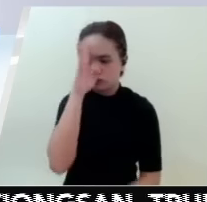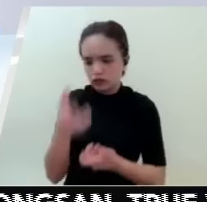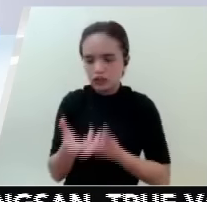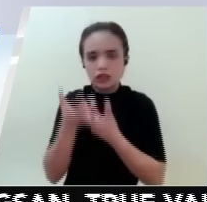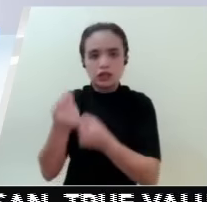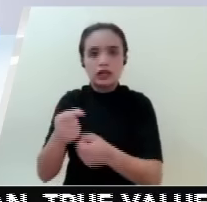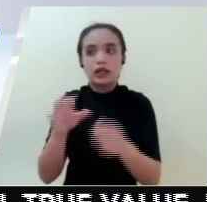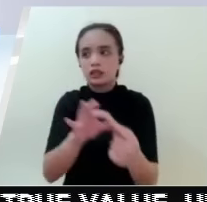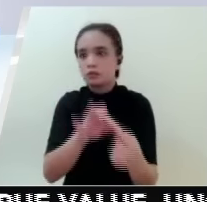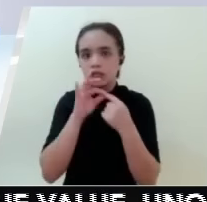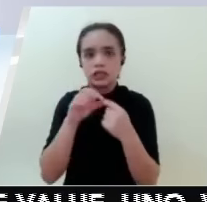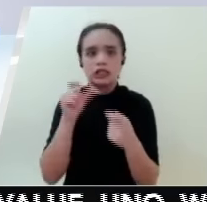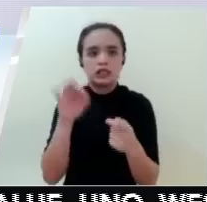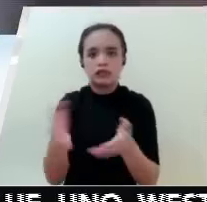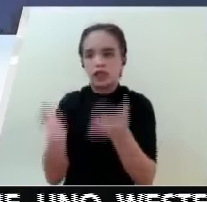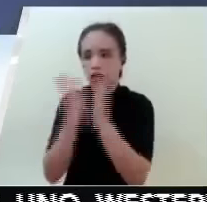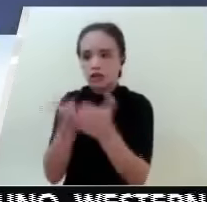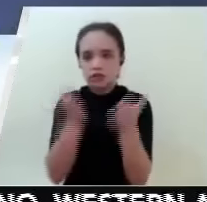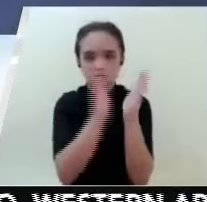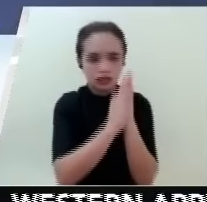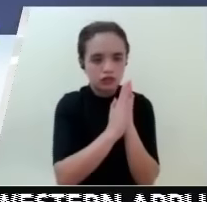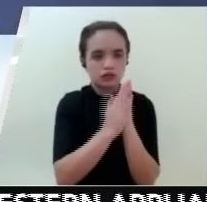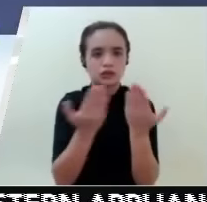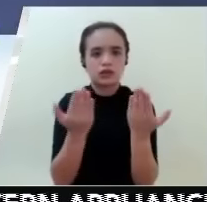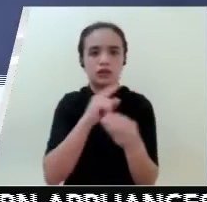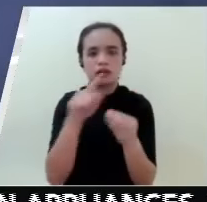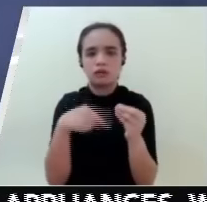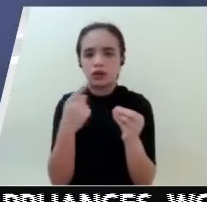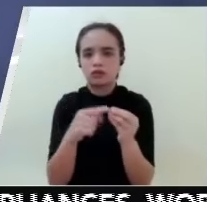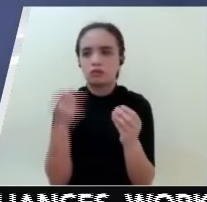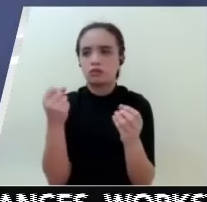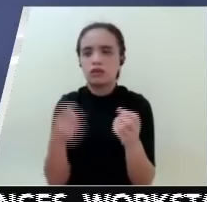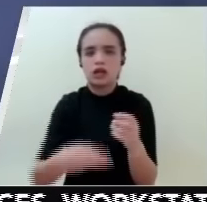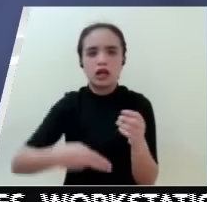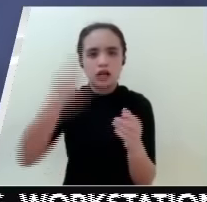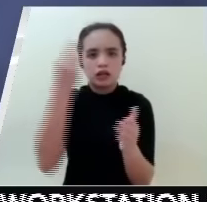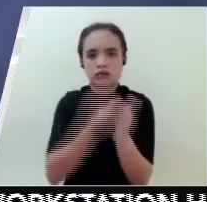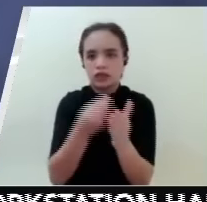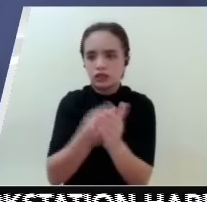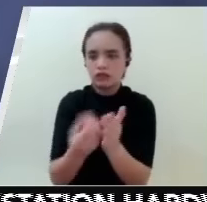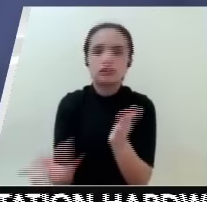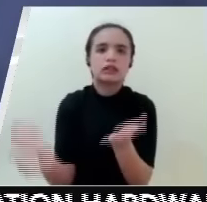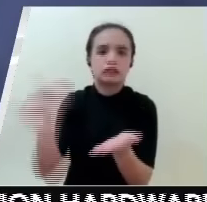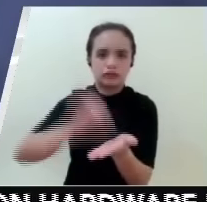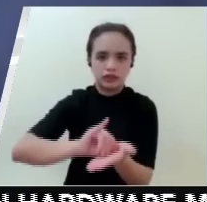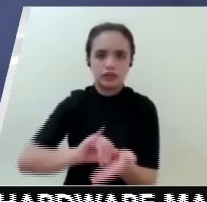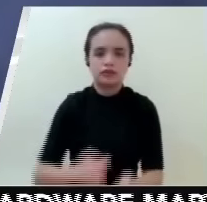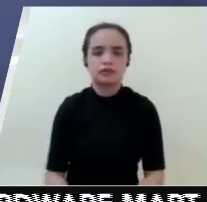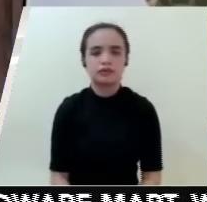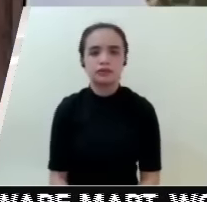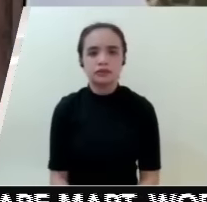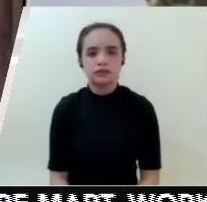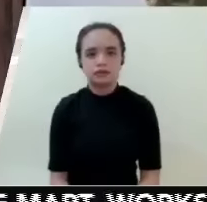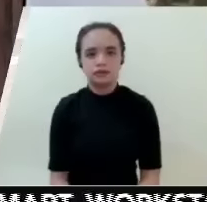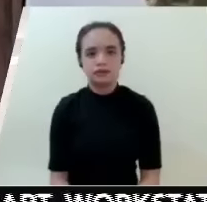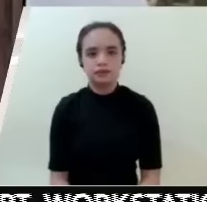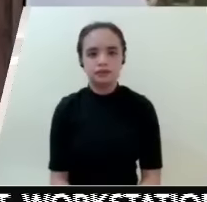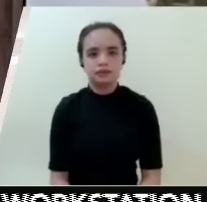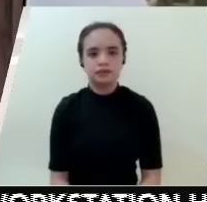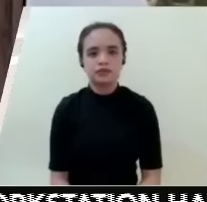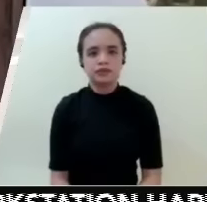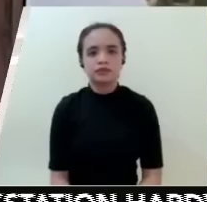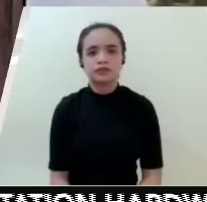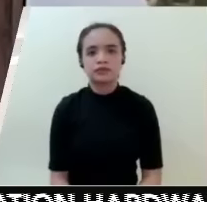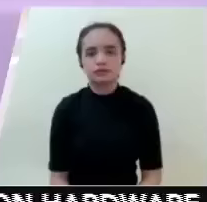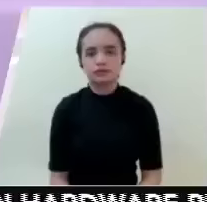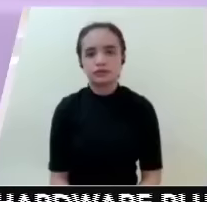ating i-invest. Para sa GMA Integrated News, John Consulta, nakatutok 24